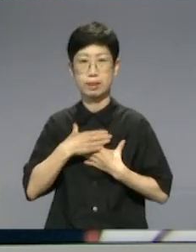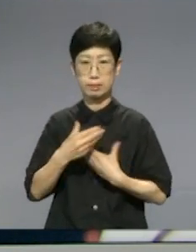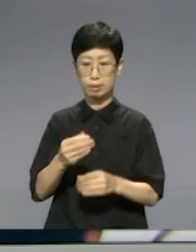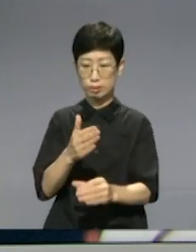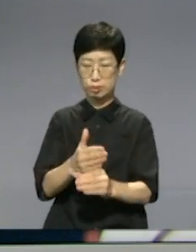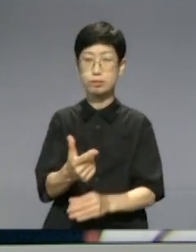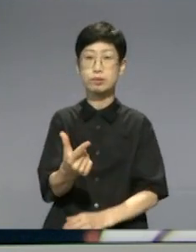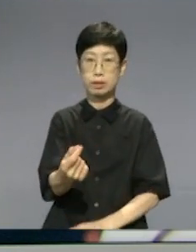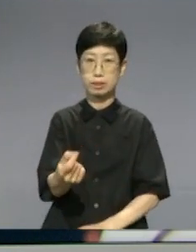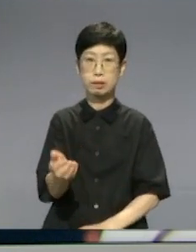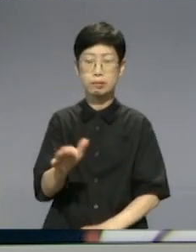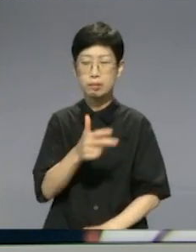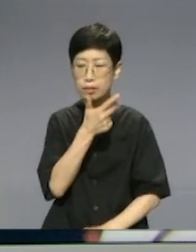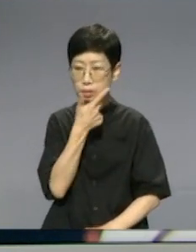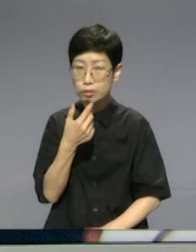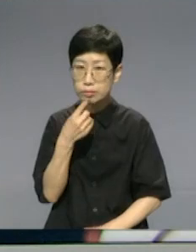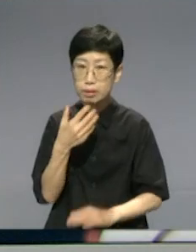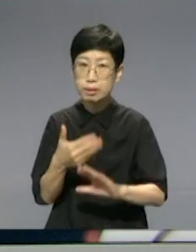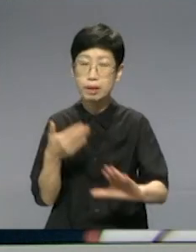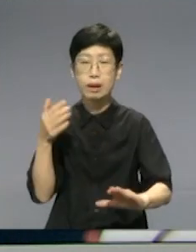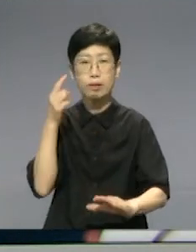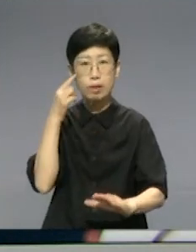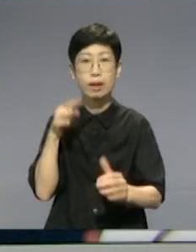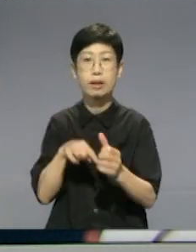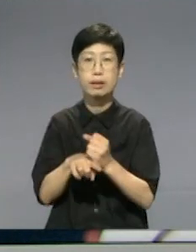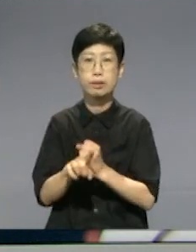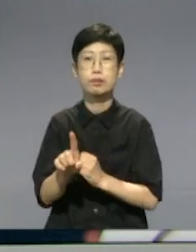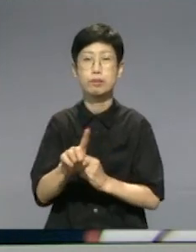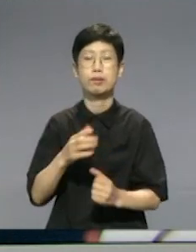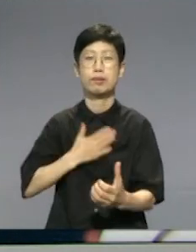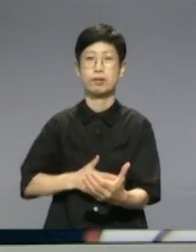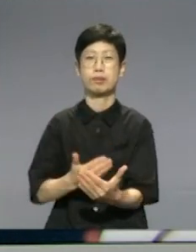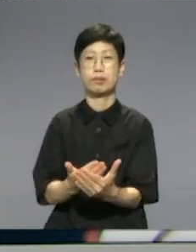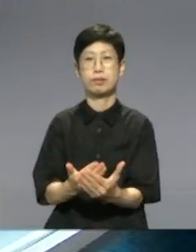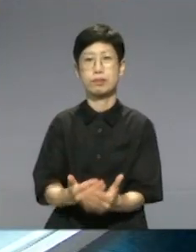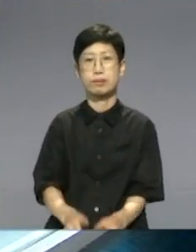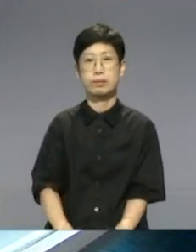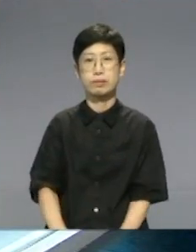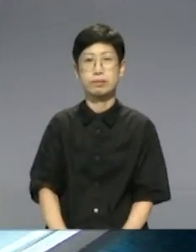같은데 왜 영국만 이런지 영국에서 나오는 목소리가 궁금합니다.